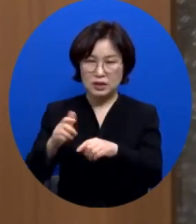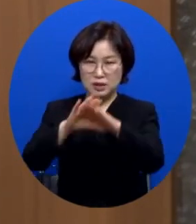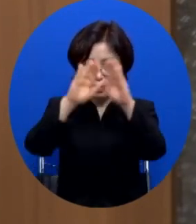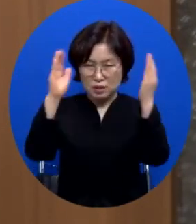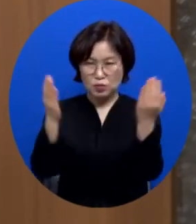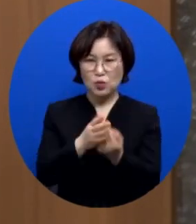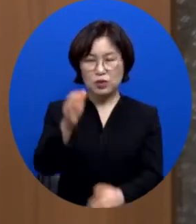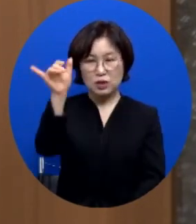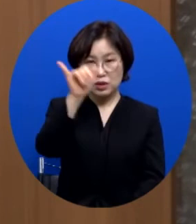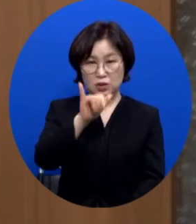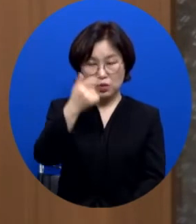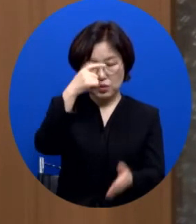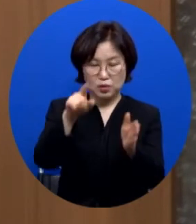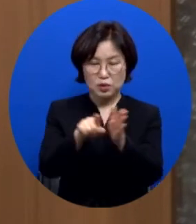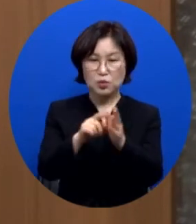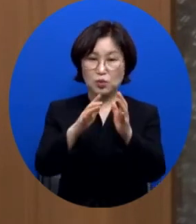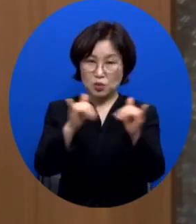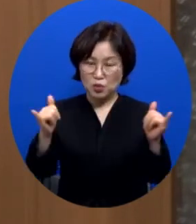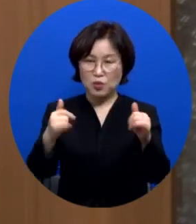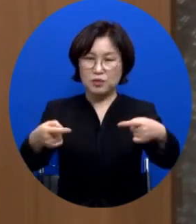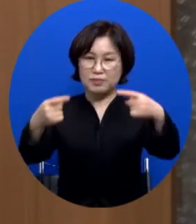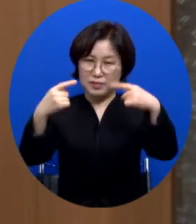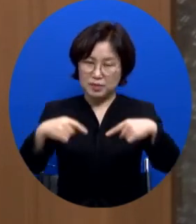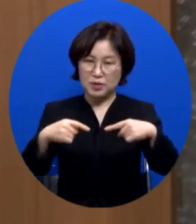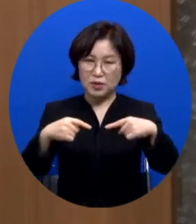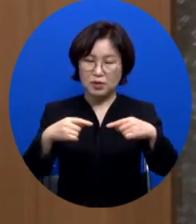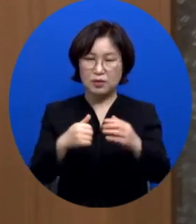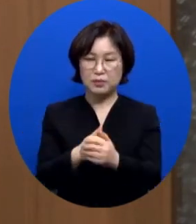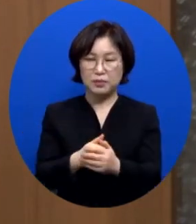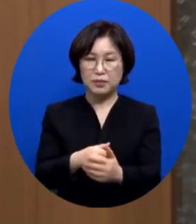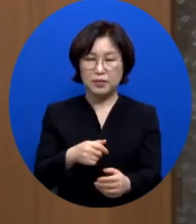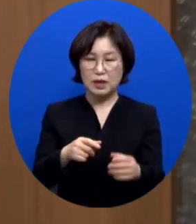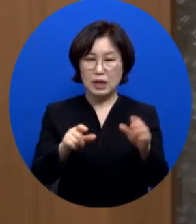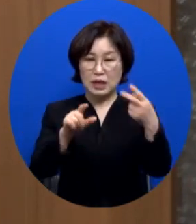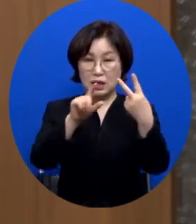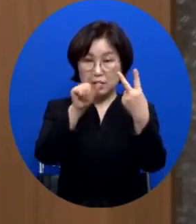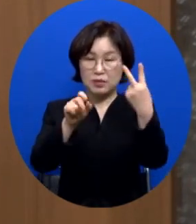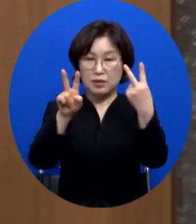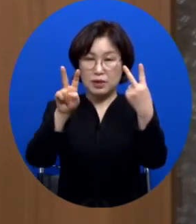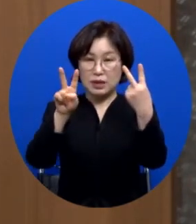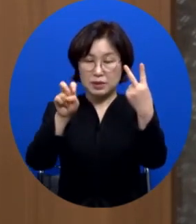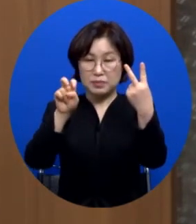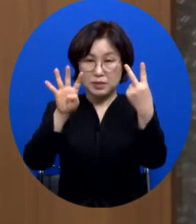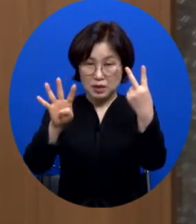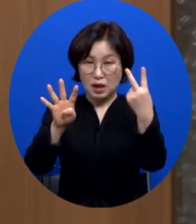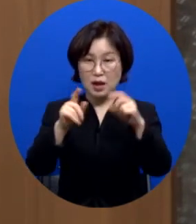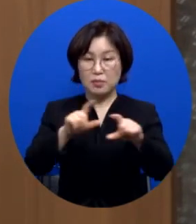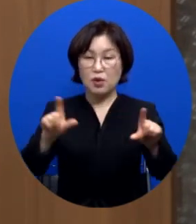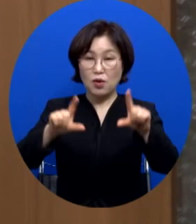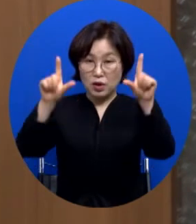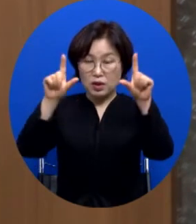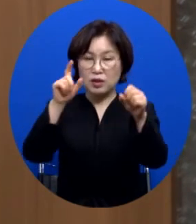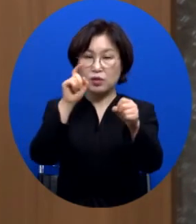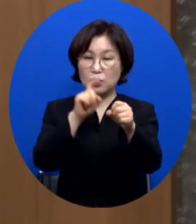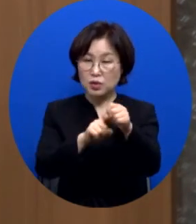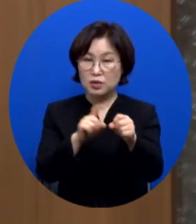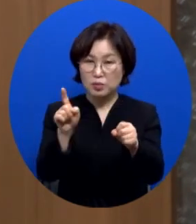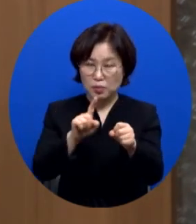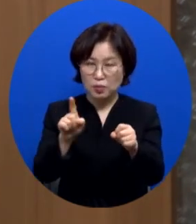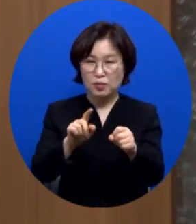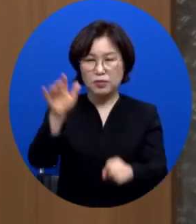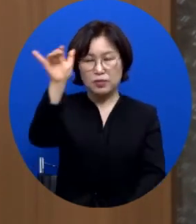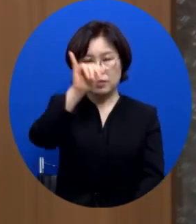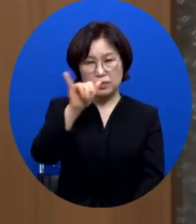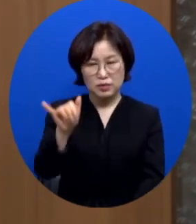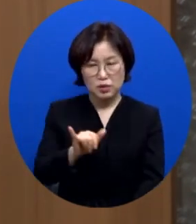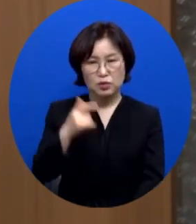전국 기독교인들이 함께 모이는 겁니다. 그래서 24일로 한 것도 평일로 한 것도 그 목적 때문에